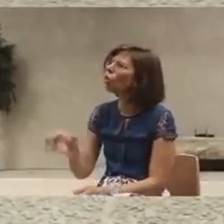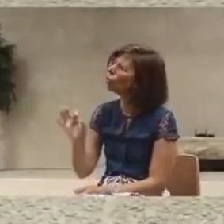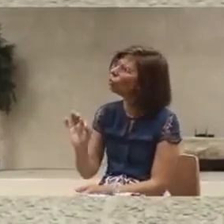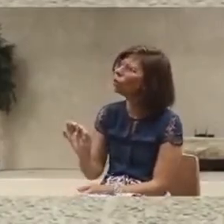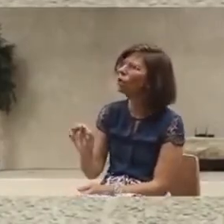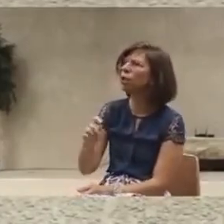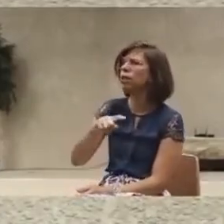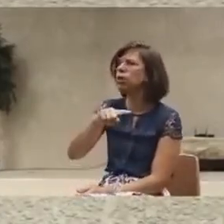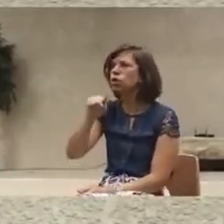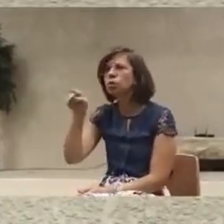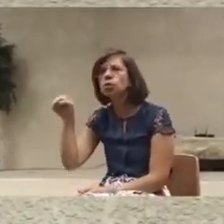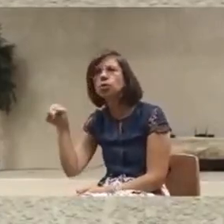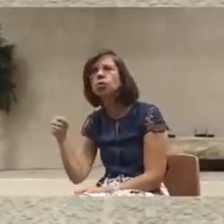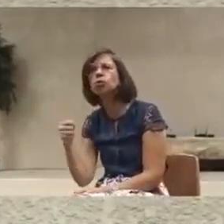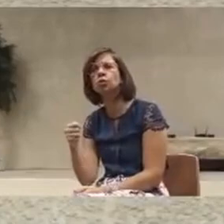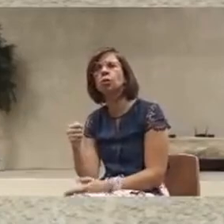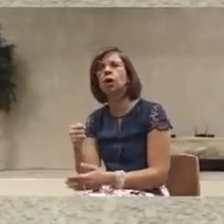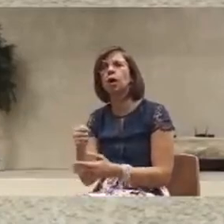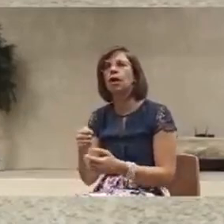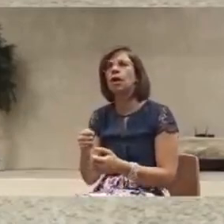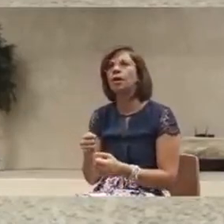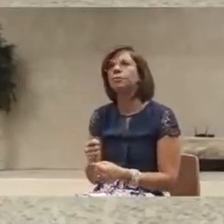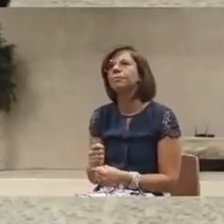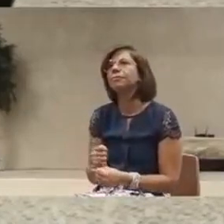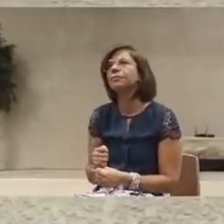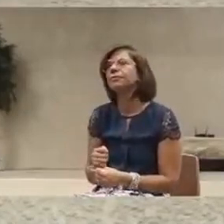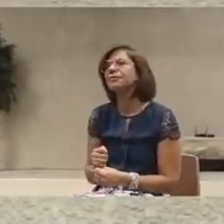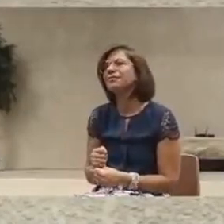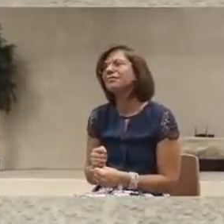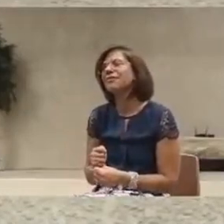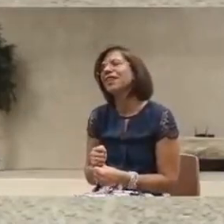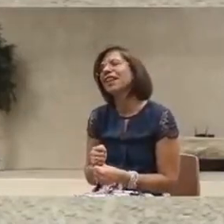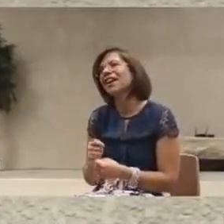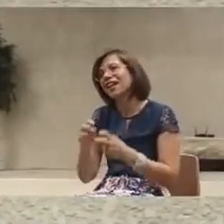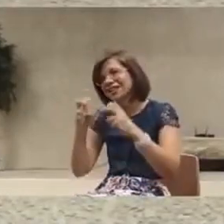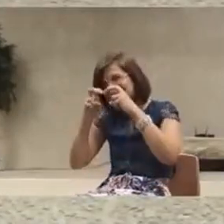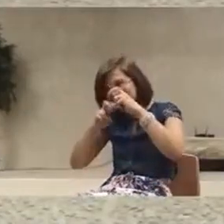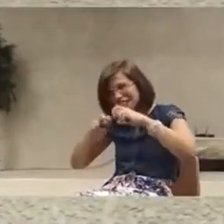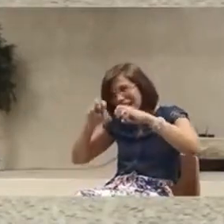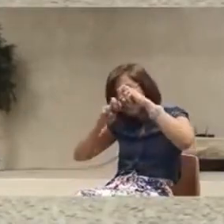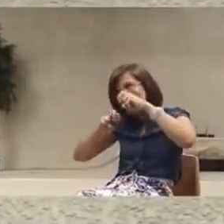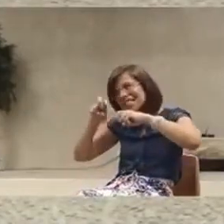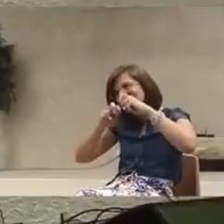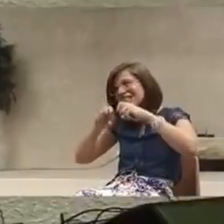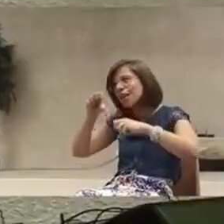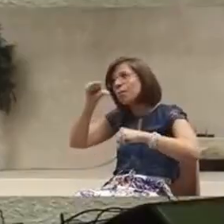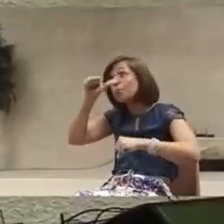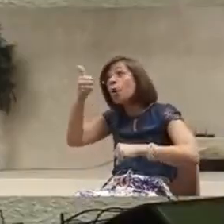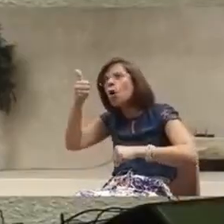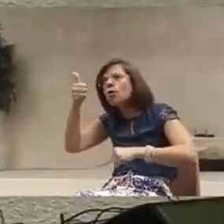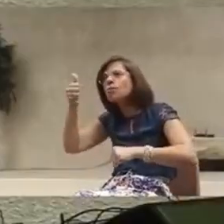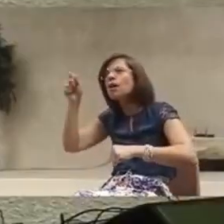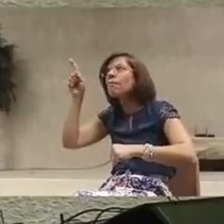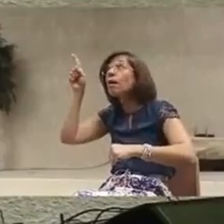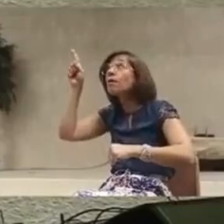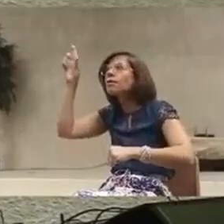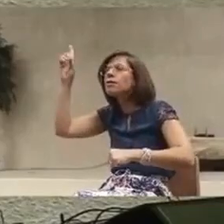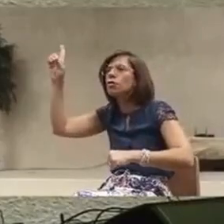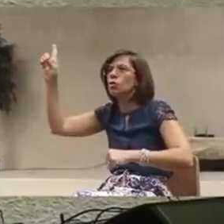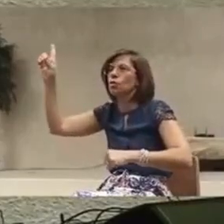déséquilibrés. Mais cherche d'abord le Seigneur. Cherche d'abord